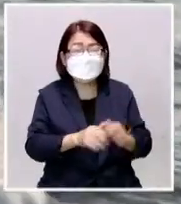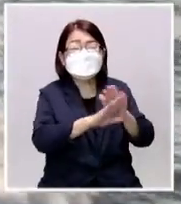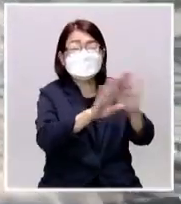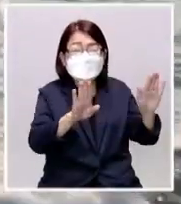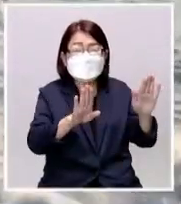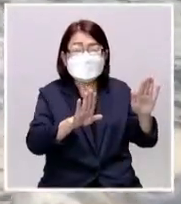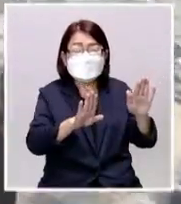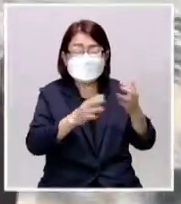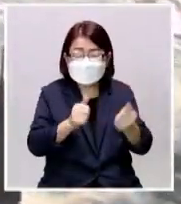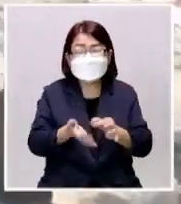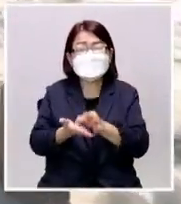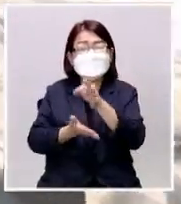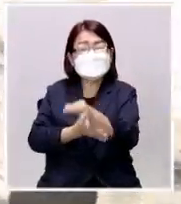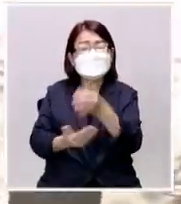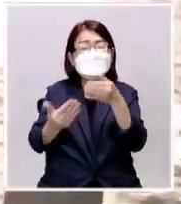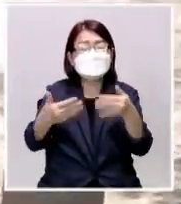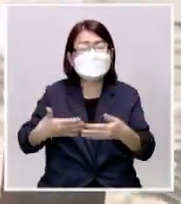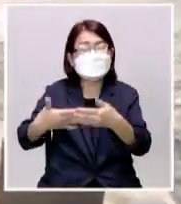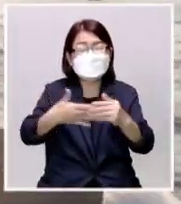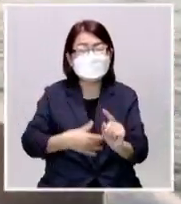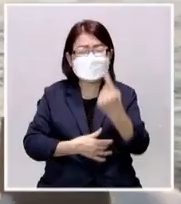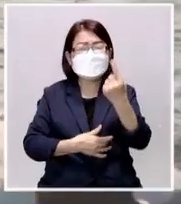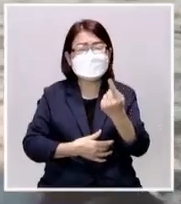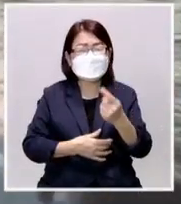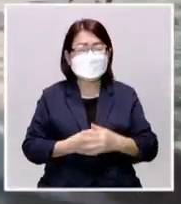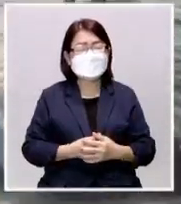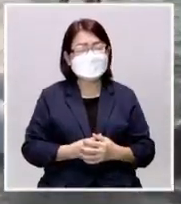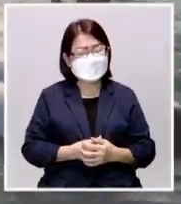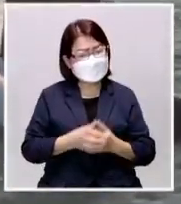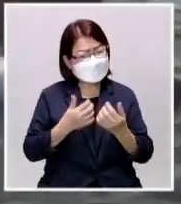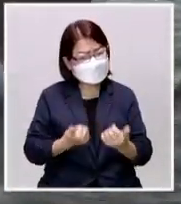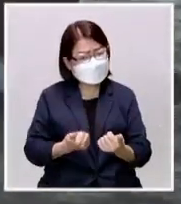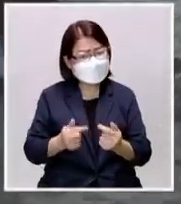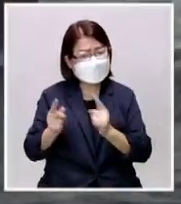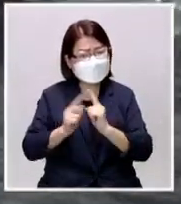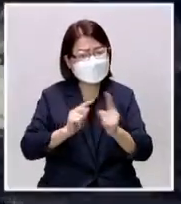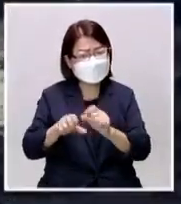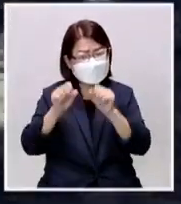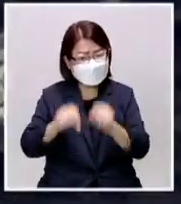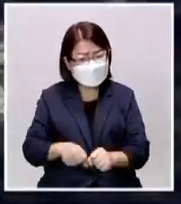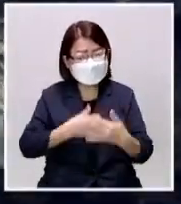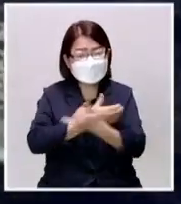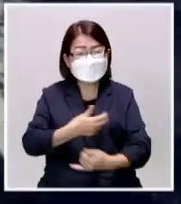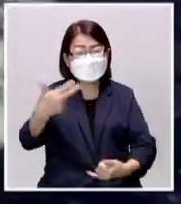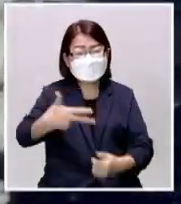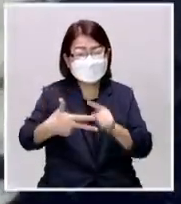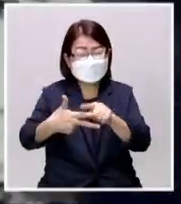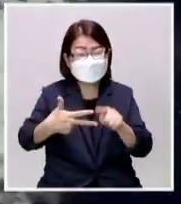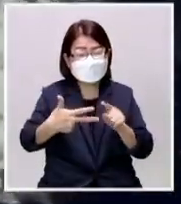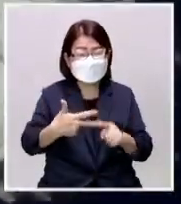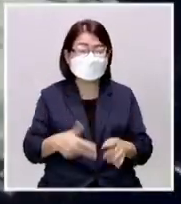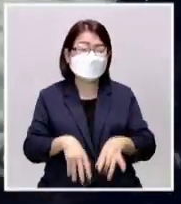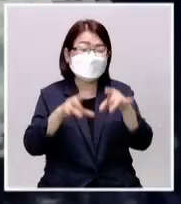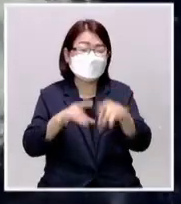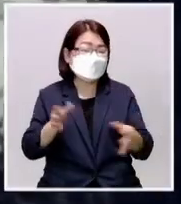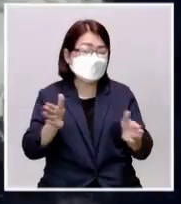้อเรือดำน้ำพลังงนิเคลีย์จากสาหรฐแนแล้วการมารู้ข้ตกลอรคารสนี้ก็ทำให้อสเตรยกลนเปชาิ